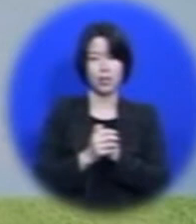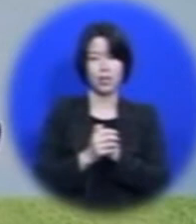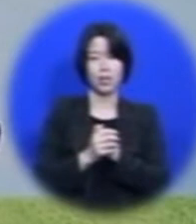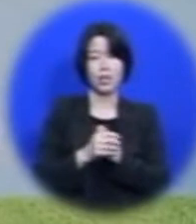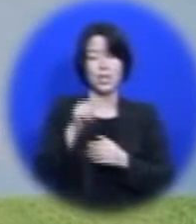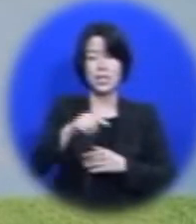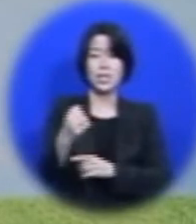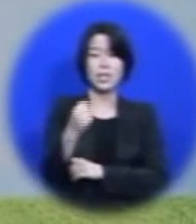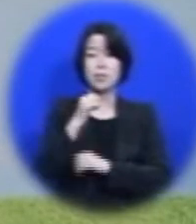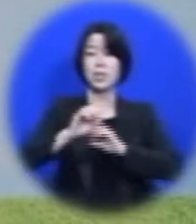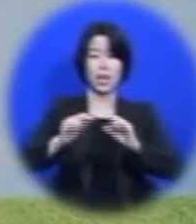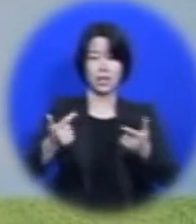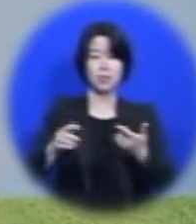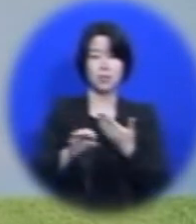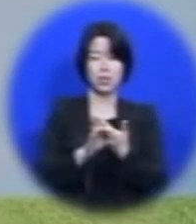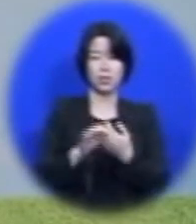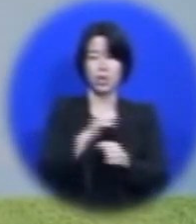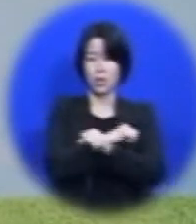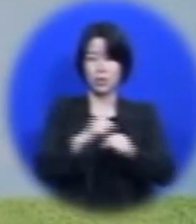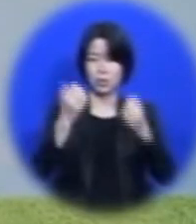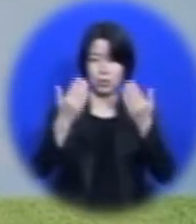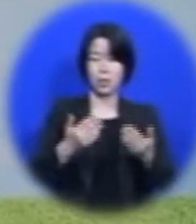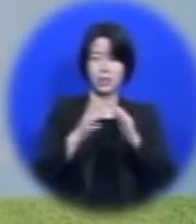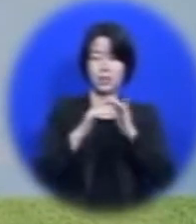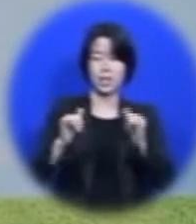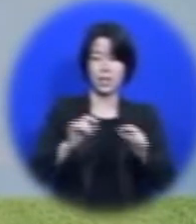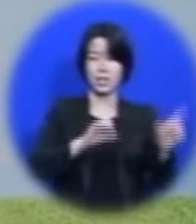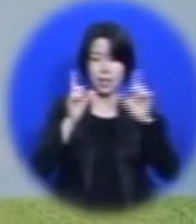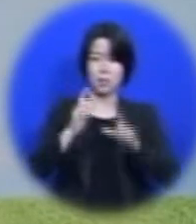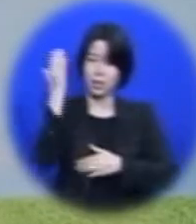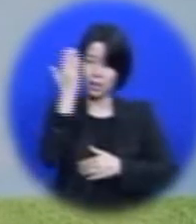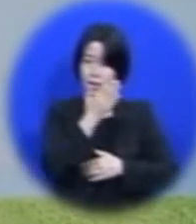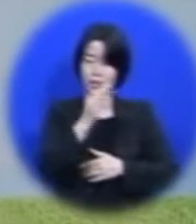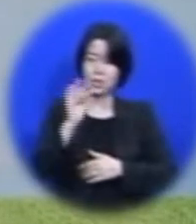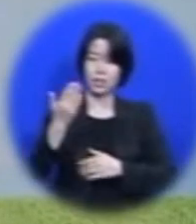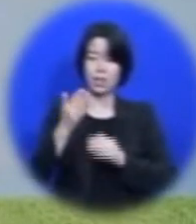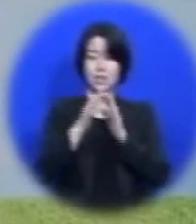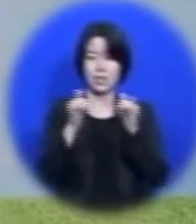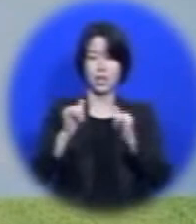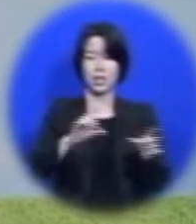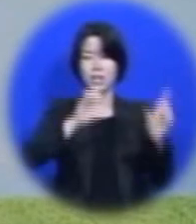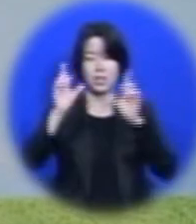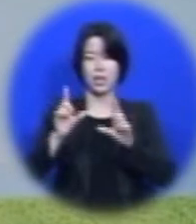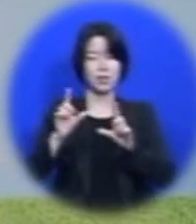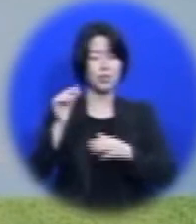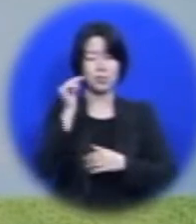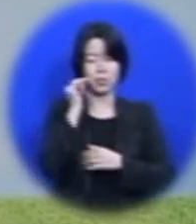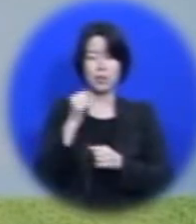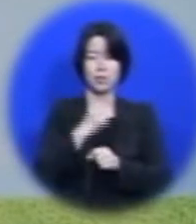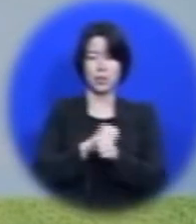말이에요. 이 힘이 아니면 용서받은 자의 삶, 깨끗이 된 자의 삶을 못 삽니다.